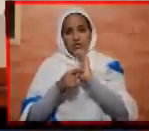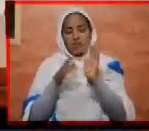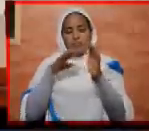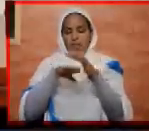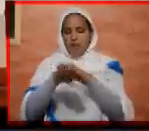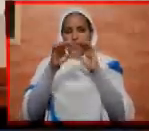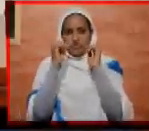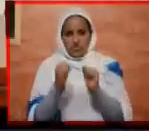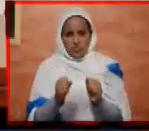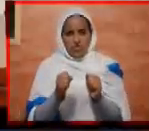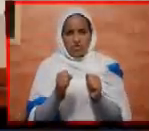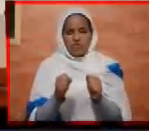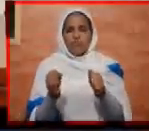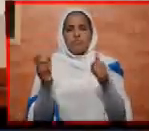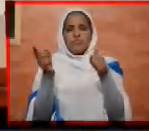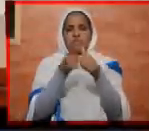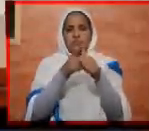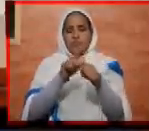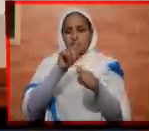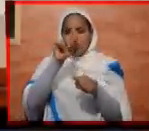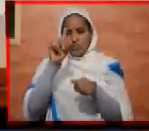በትምህርት አሰጣጥም